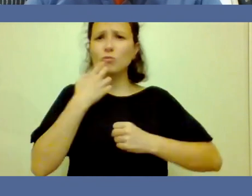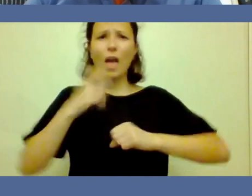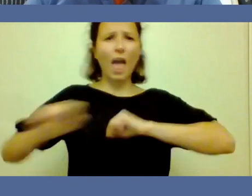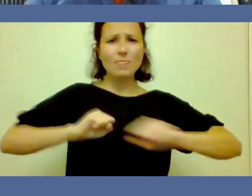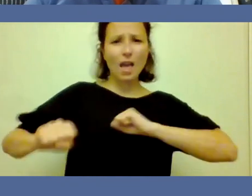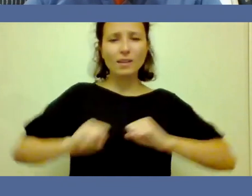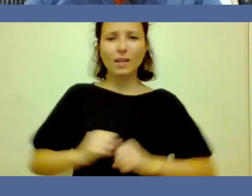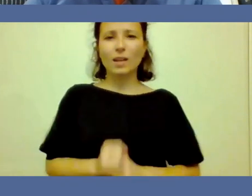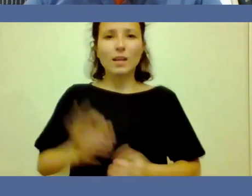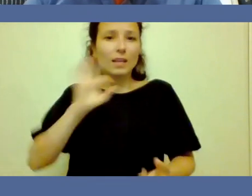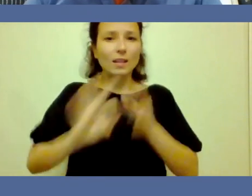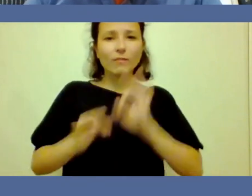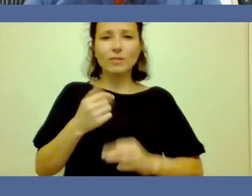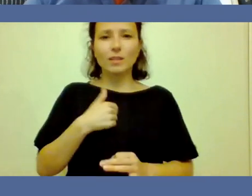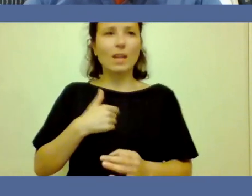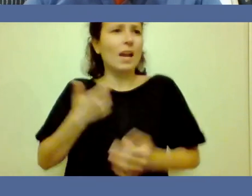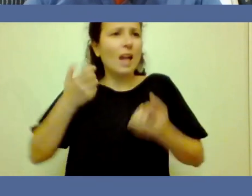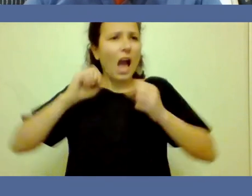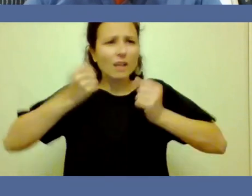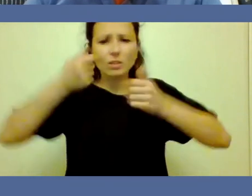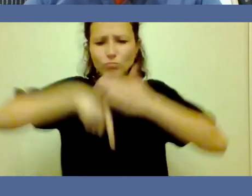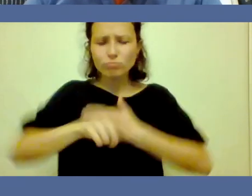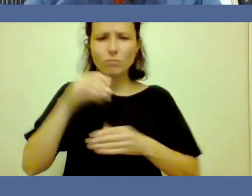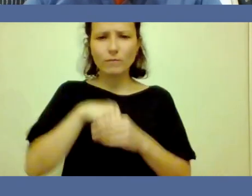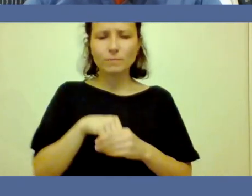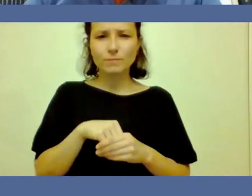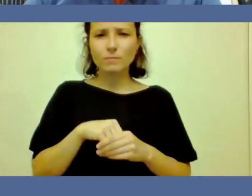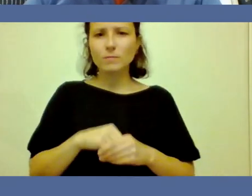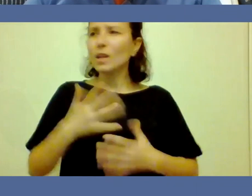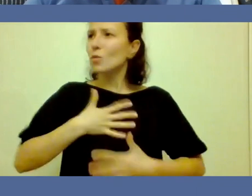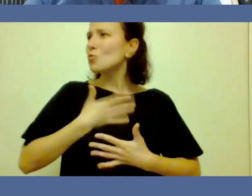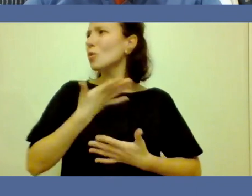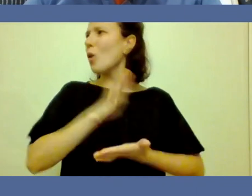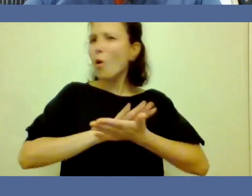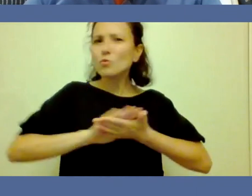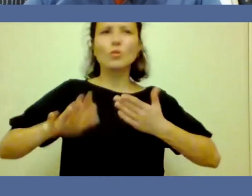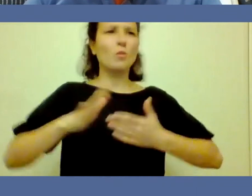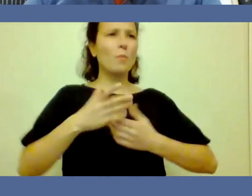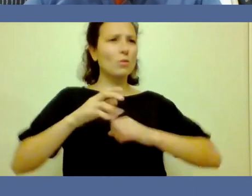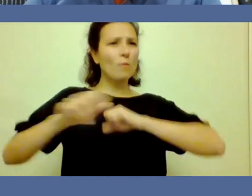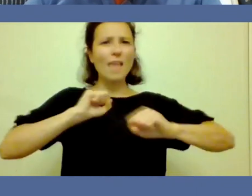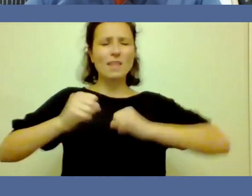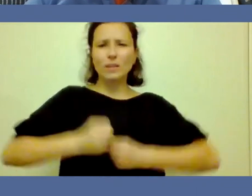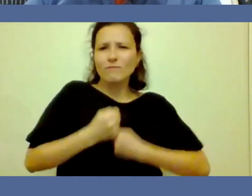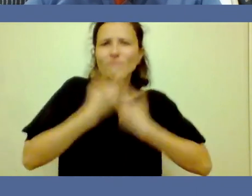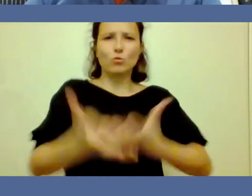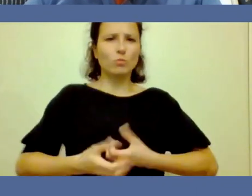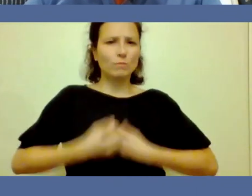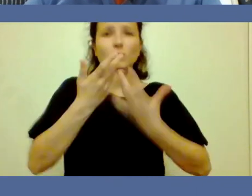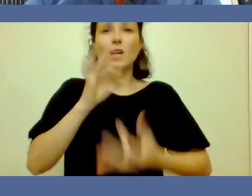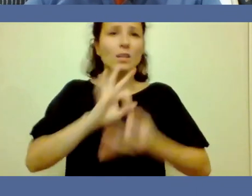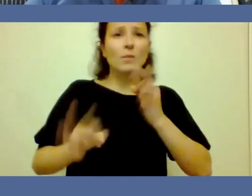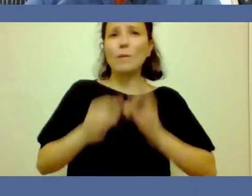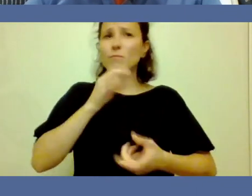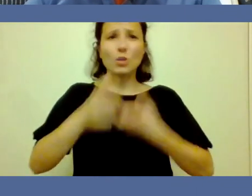energię, nawet jak się angażuję, to po prostu czuję się oczyszczona, że ja ją wyrzucam. No, gdybym nie robiła tego, co robię, to